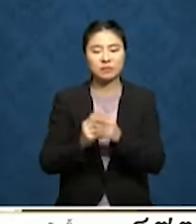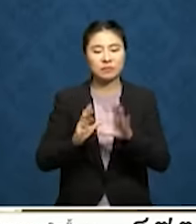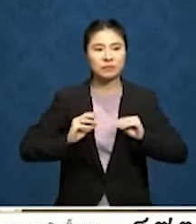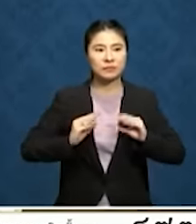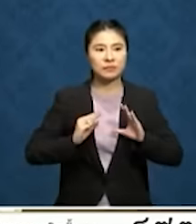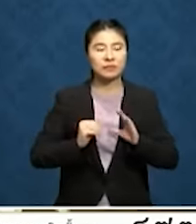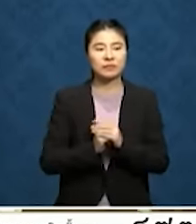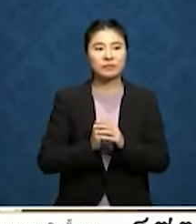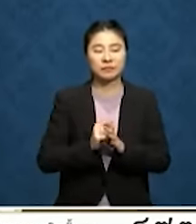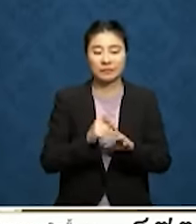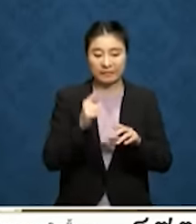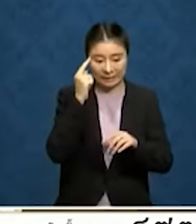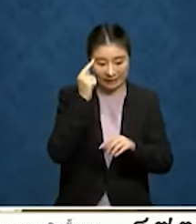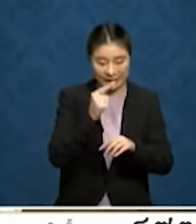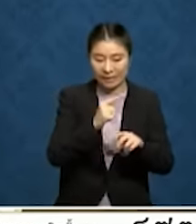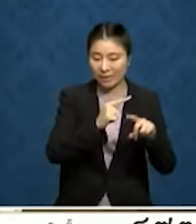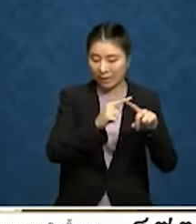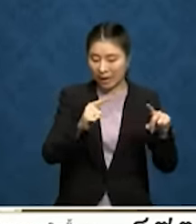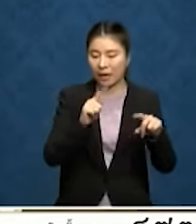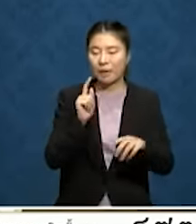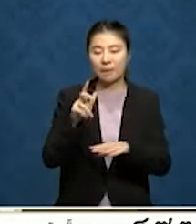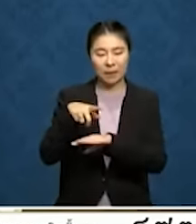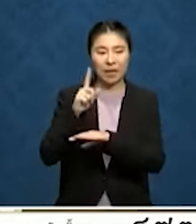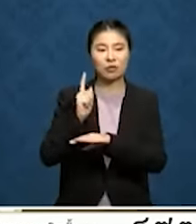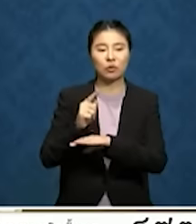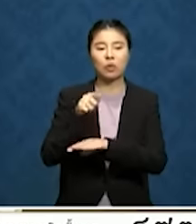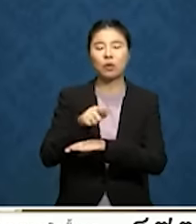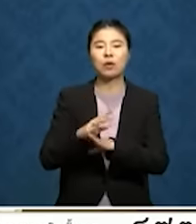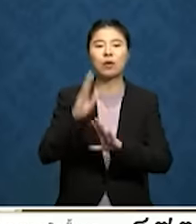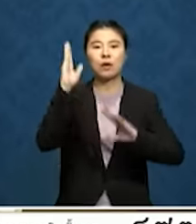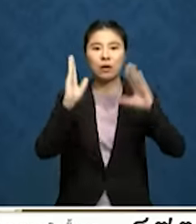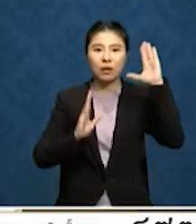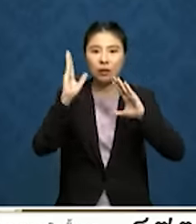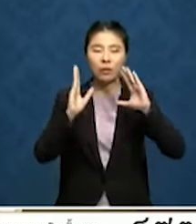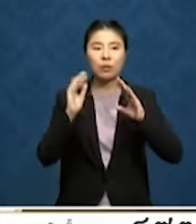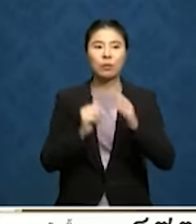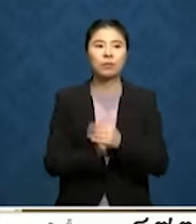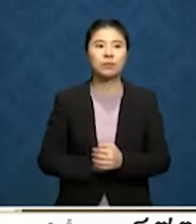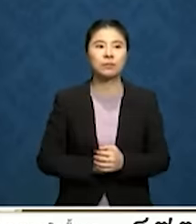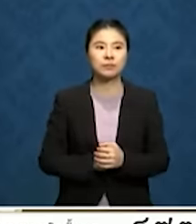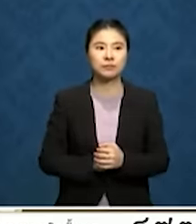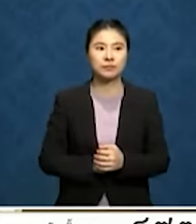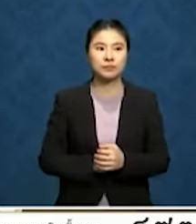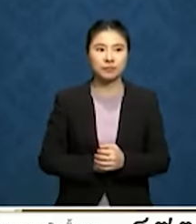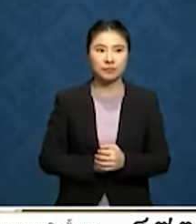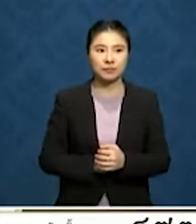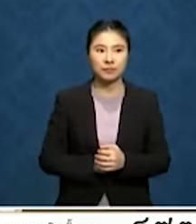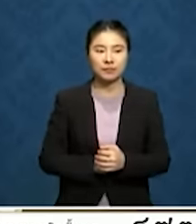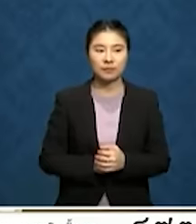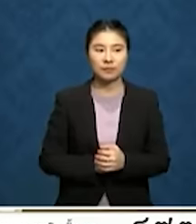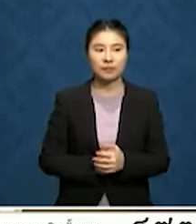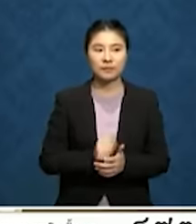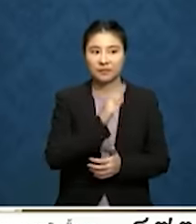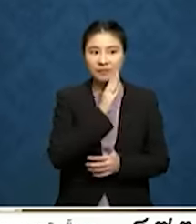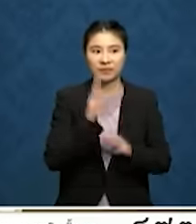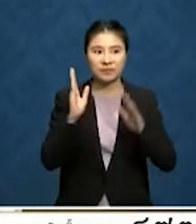ตอยู่ดีหรือท่านประธานจะลองปัญญากับผมถึงแพ้ผ